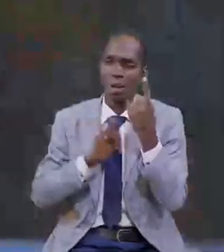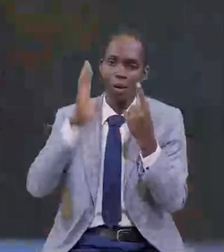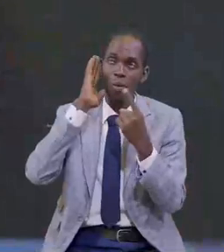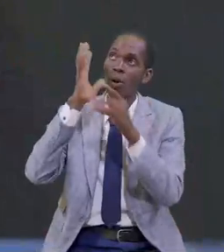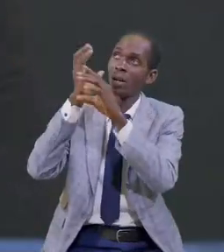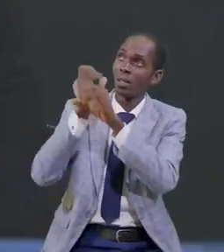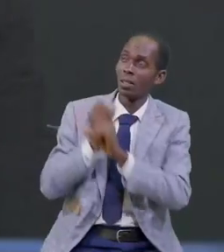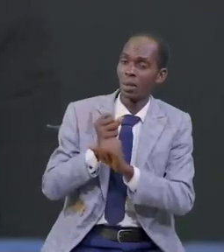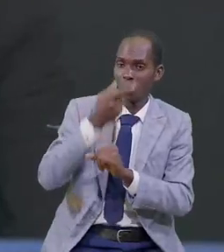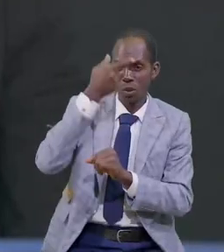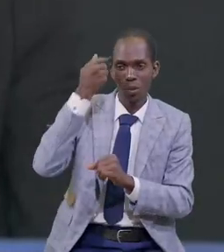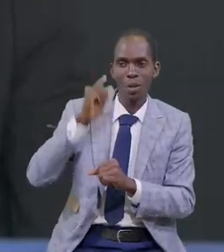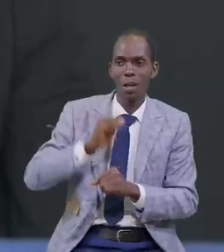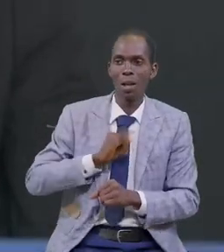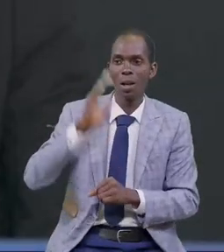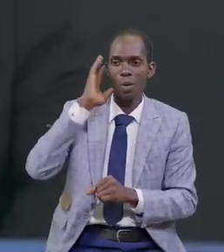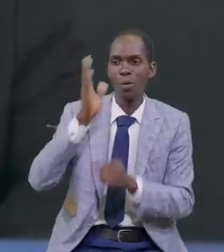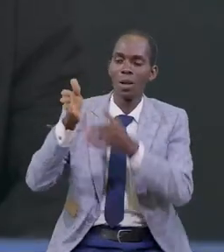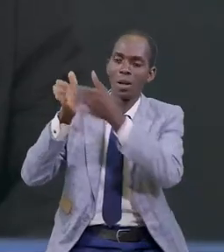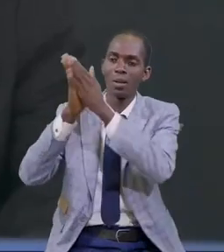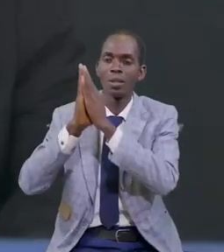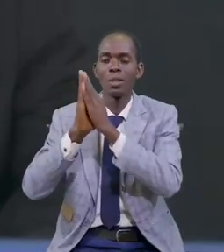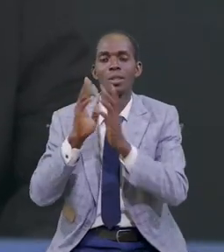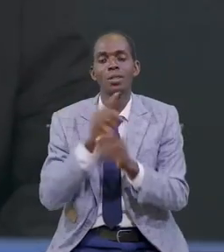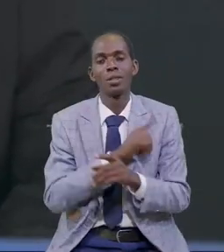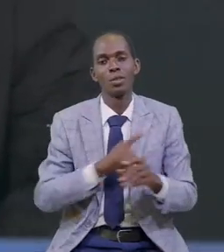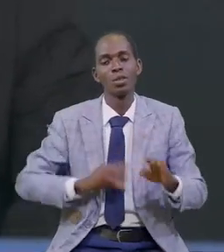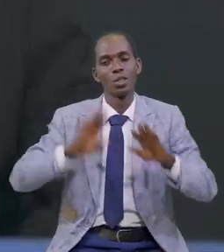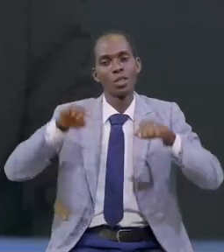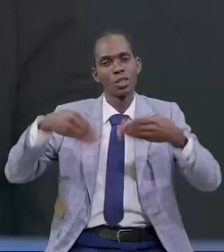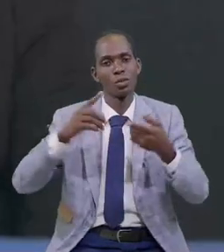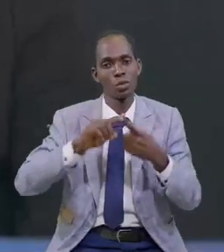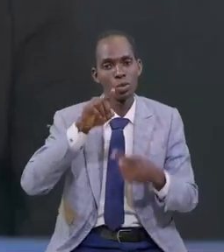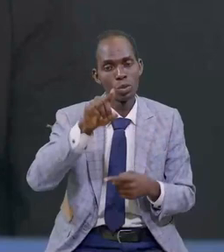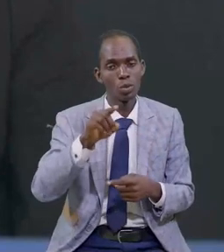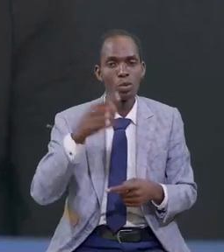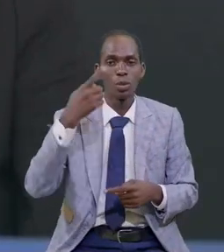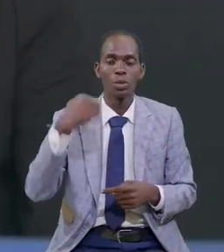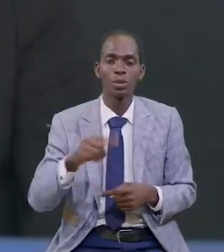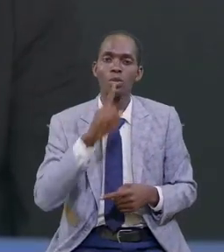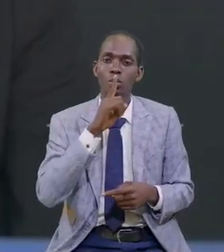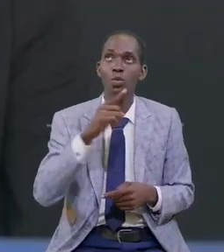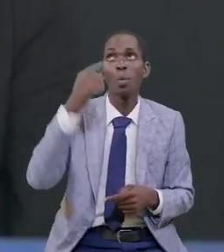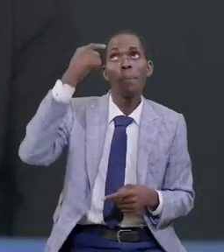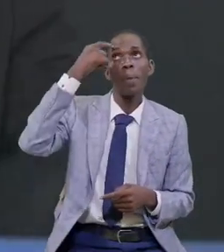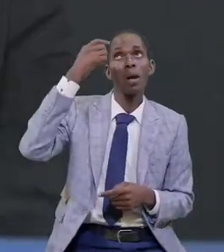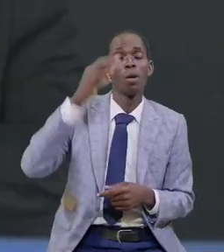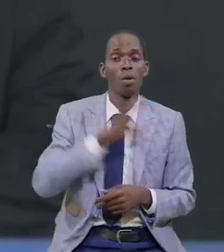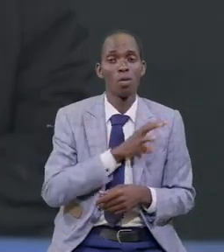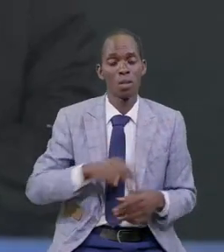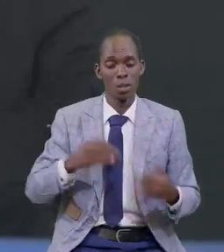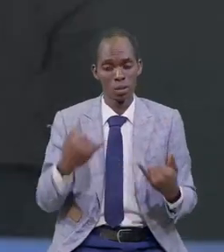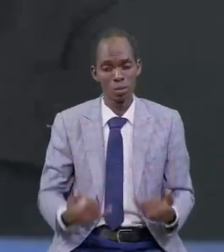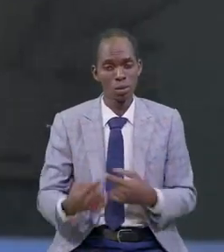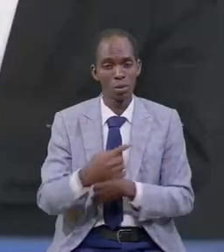puis le Seigneur vous accorder les sentiments de Christ à partir de ce jour jusqu'au jour